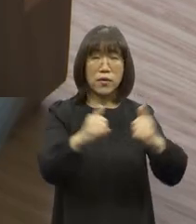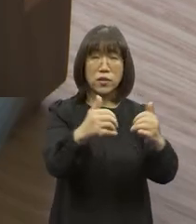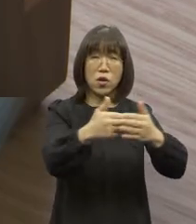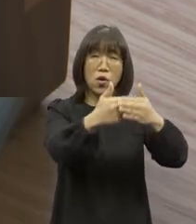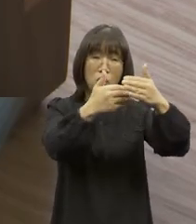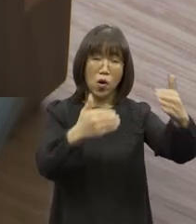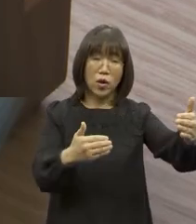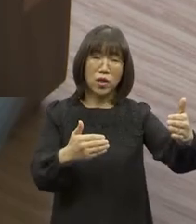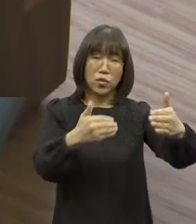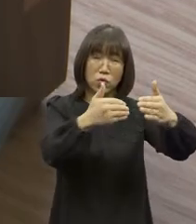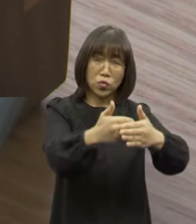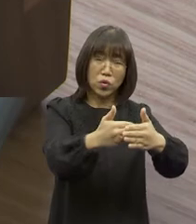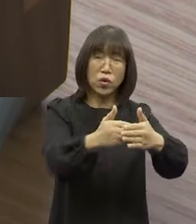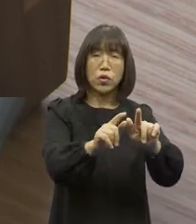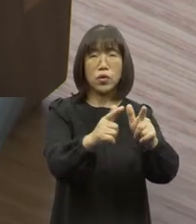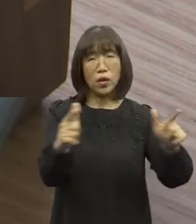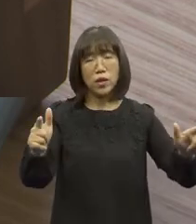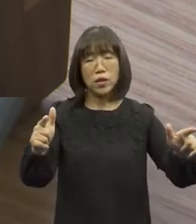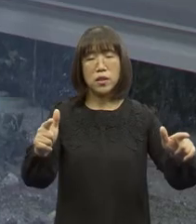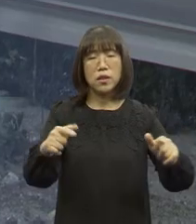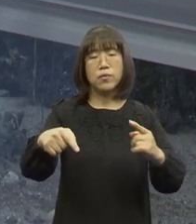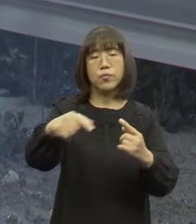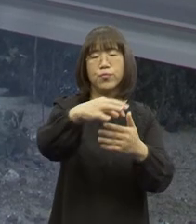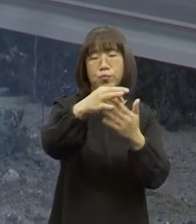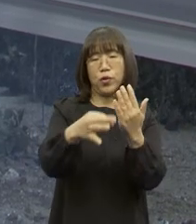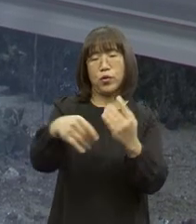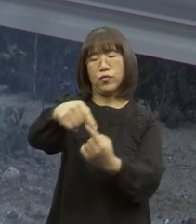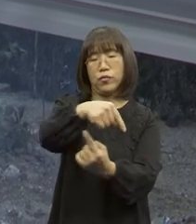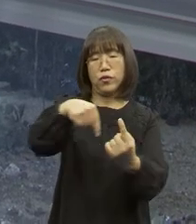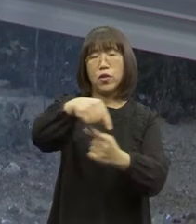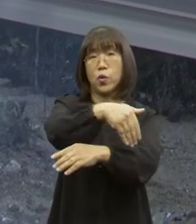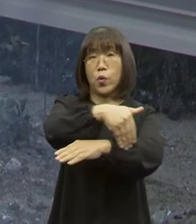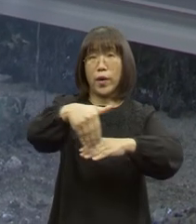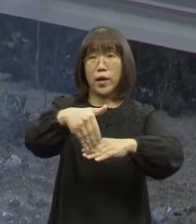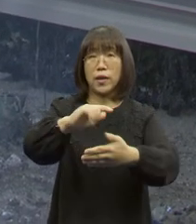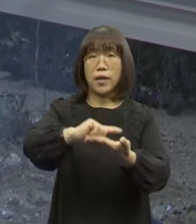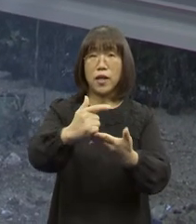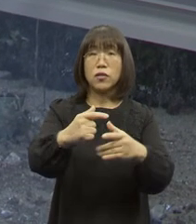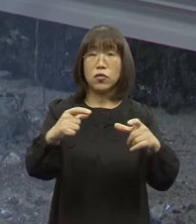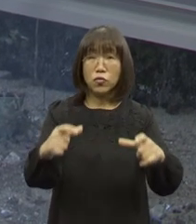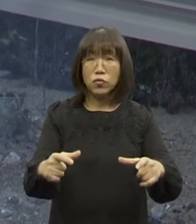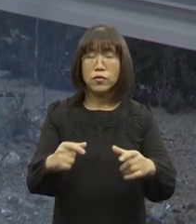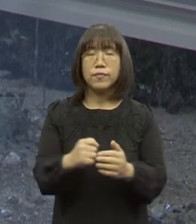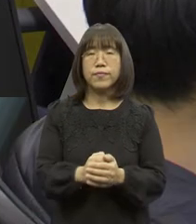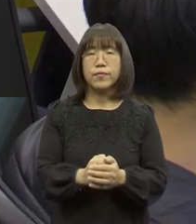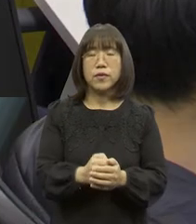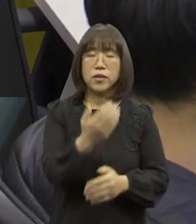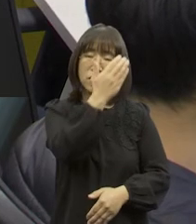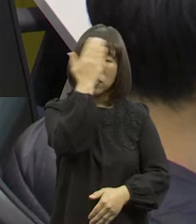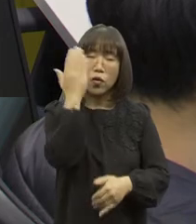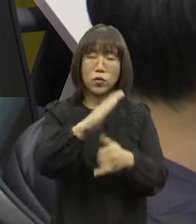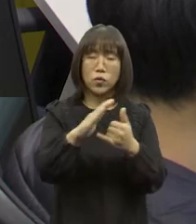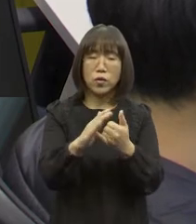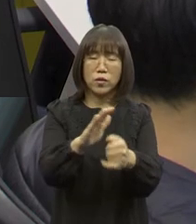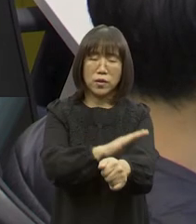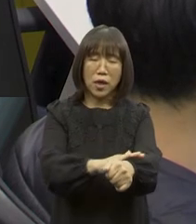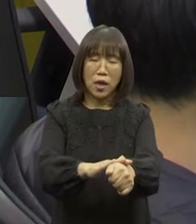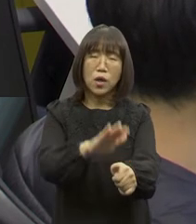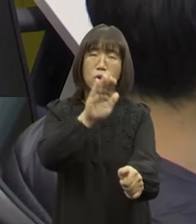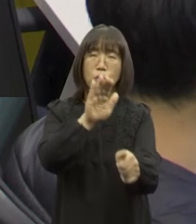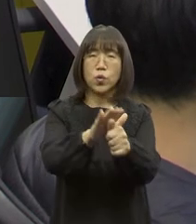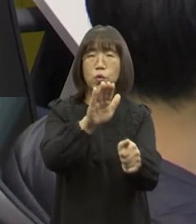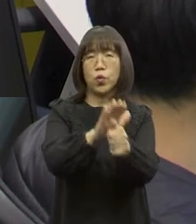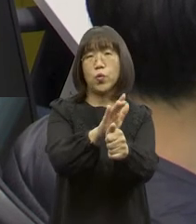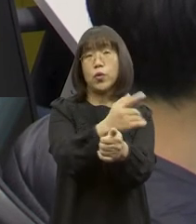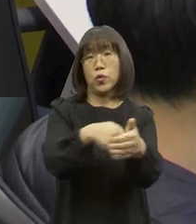거리 독 2단계 조정에 따라 본격적으로 프로그램을 운영할 예정입니다 강서구는 센터가 청소년들의